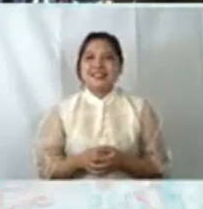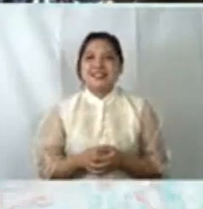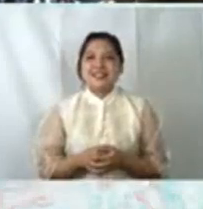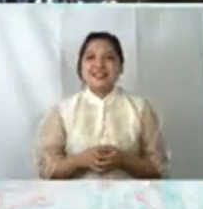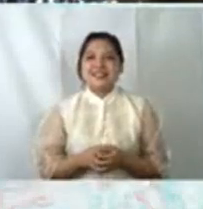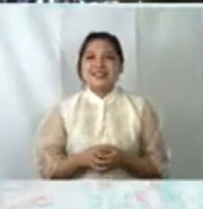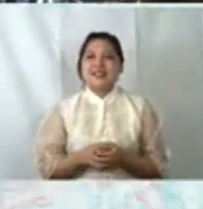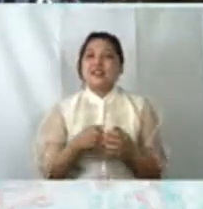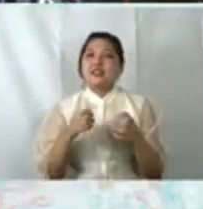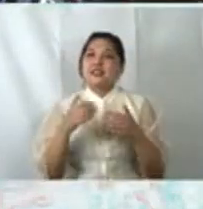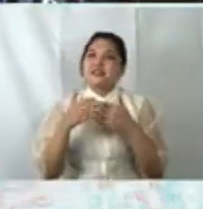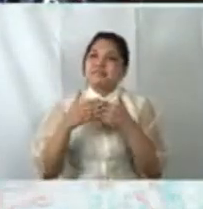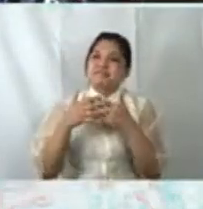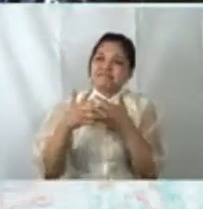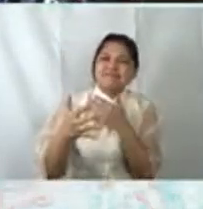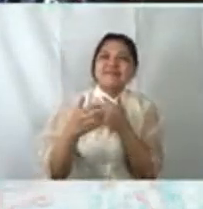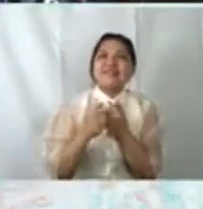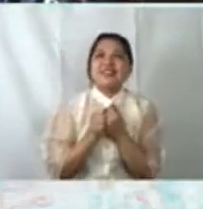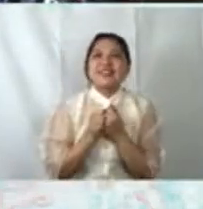Eventually po,